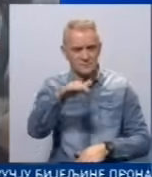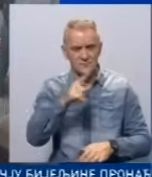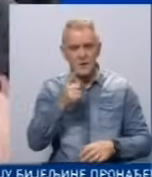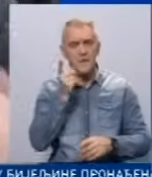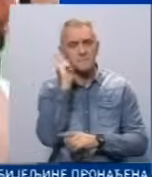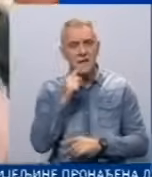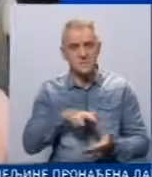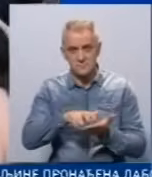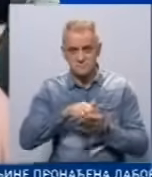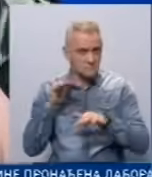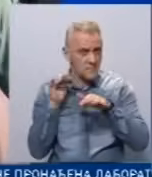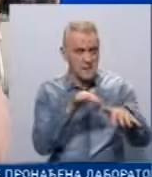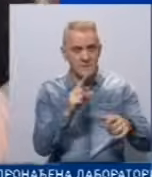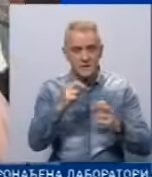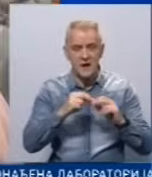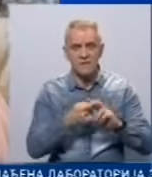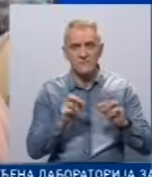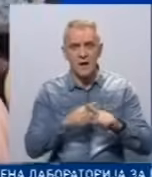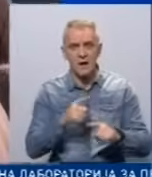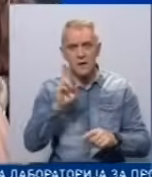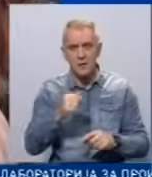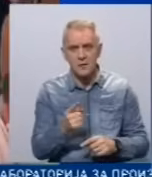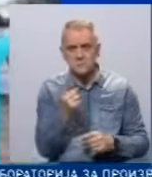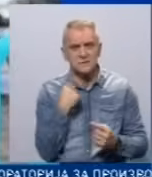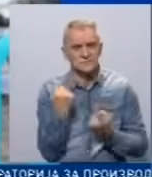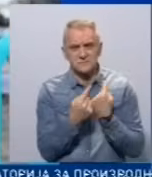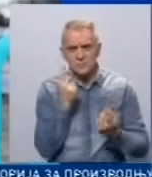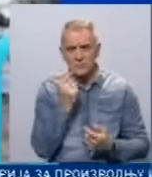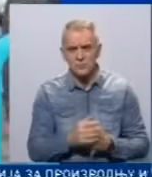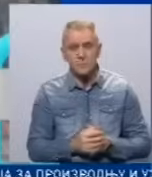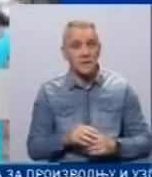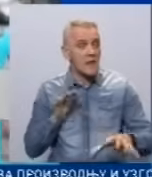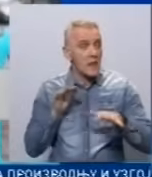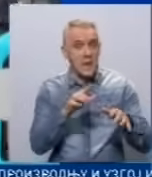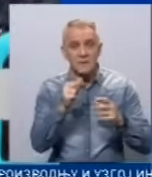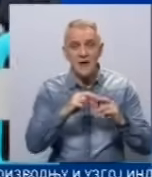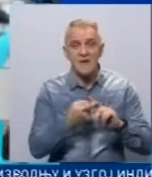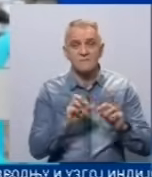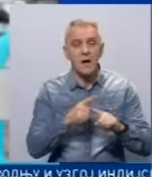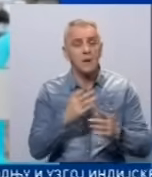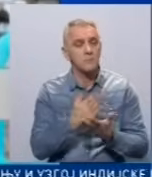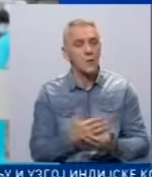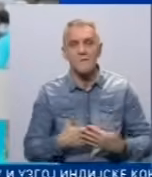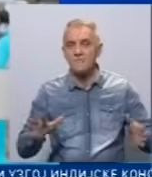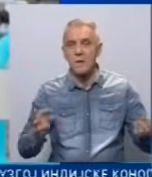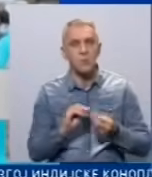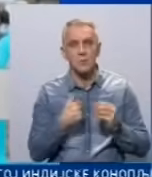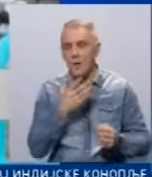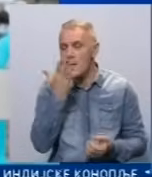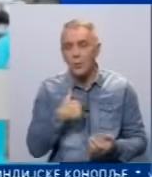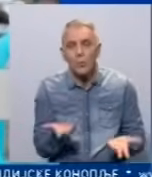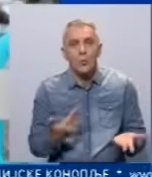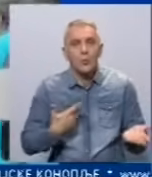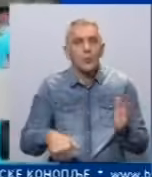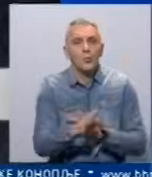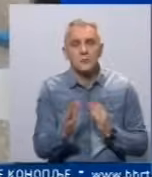kopnenom ofanzivom na Rafah, ovaj grad su preplavile očajem i strahom. Napad na Rafah bio bi veliki problem jer nemamo gdje. Ne